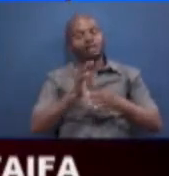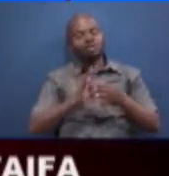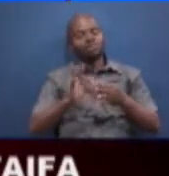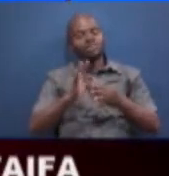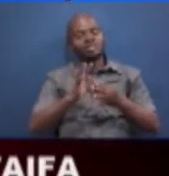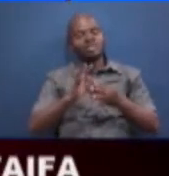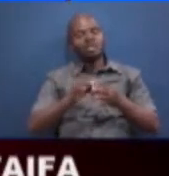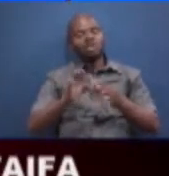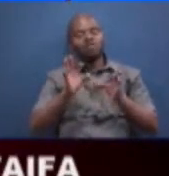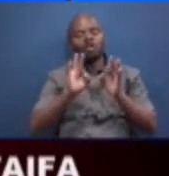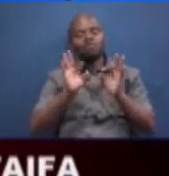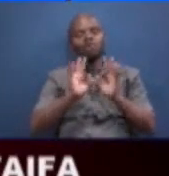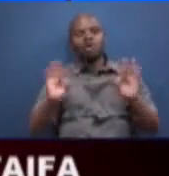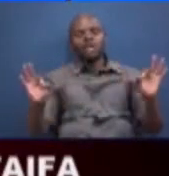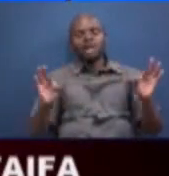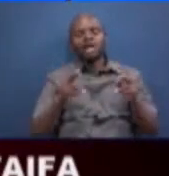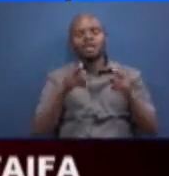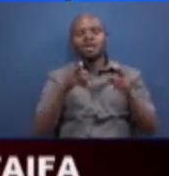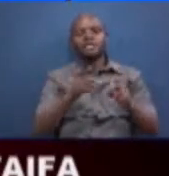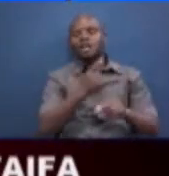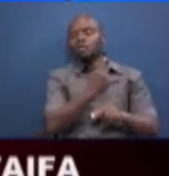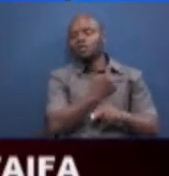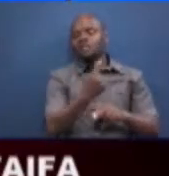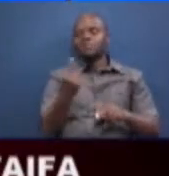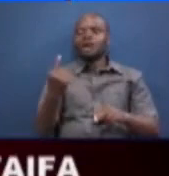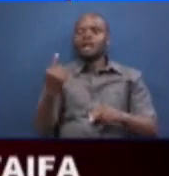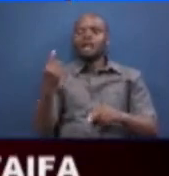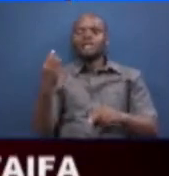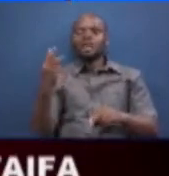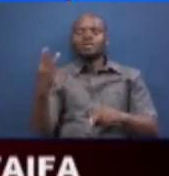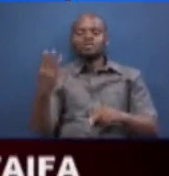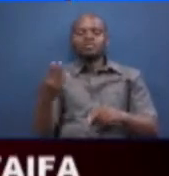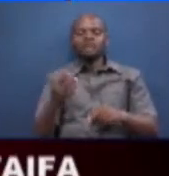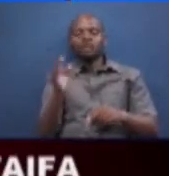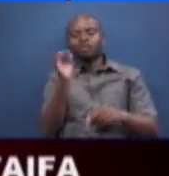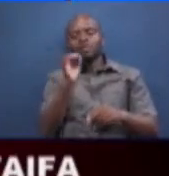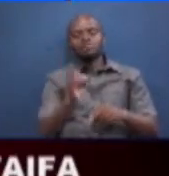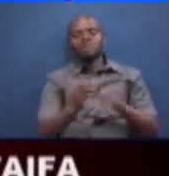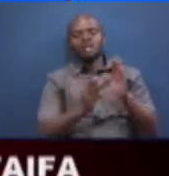ukihusisha ufaulu bora wa daraja la kwanza mpaka daraja la tatu kwa